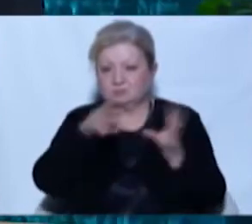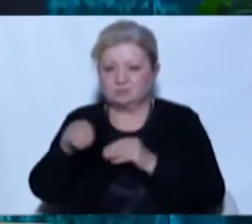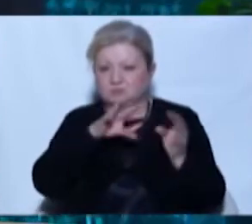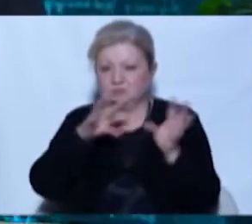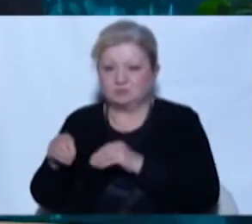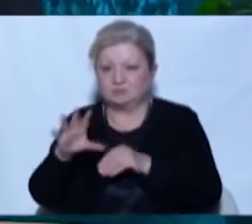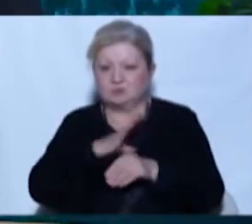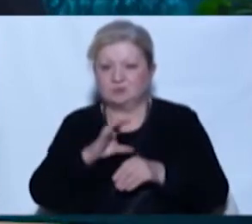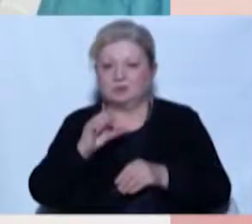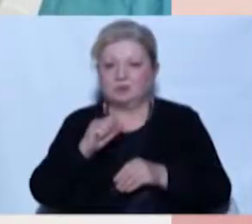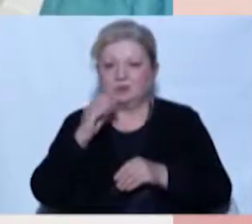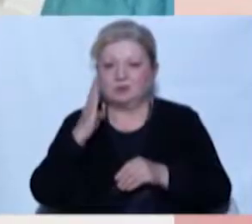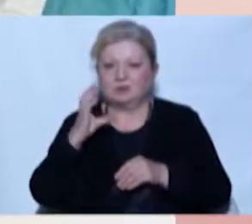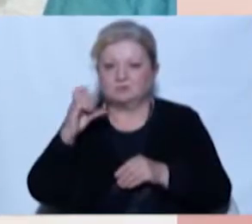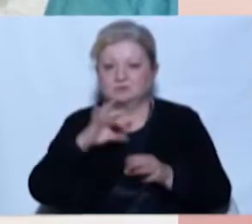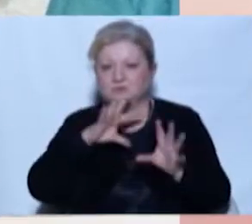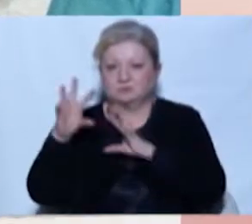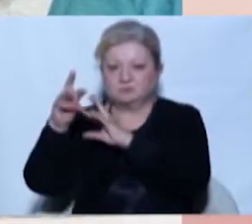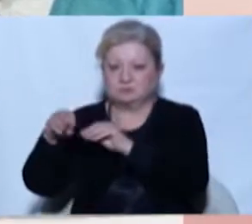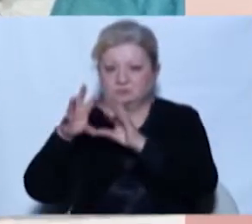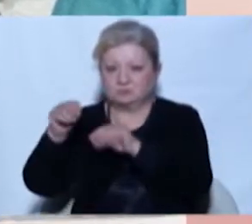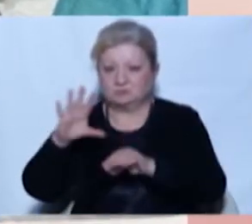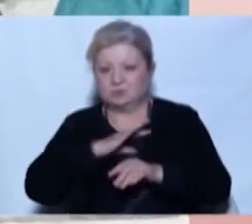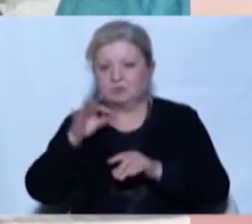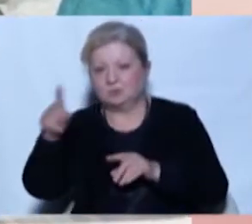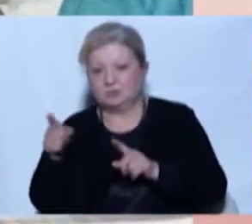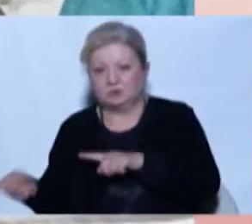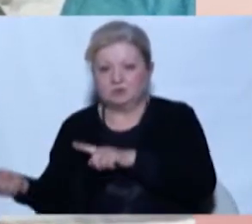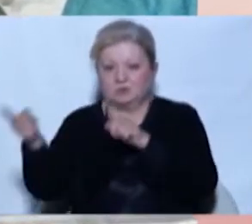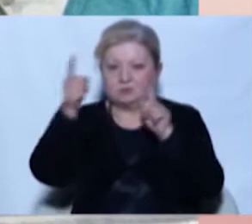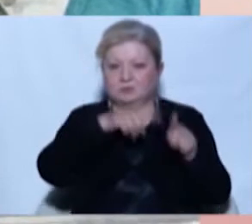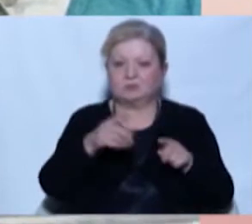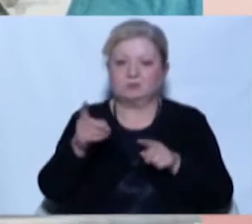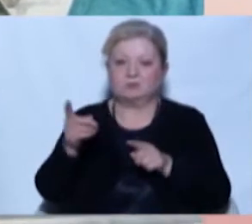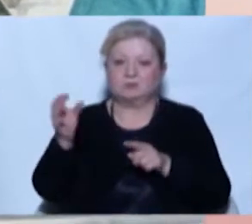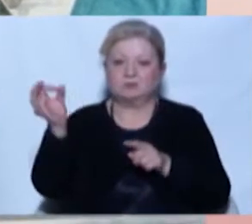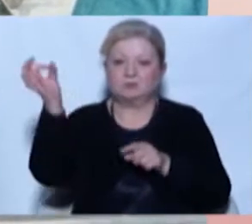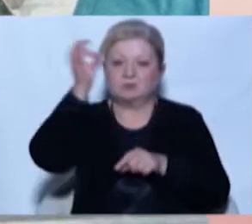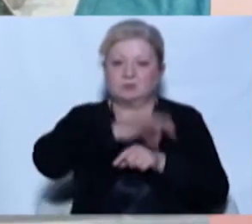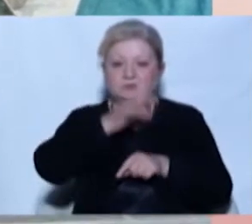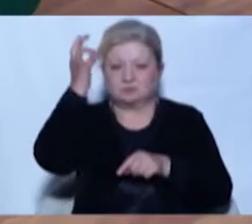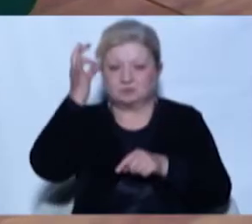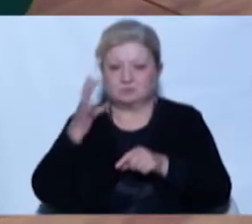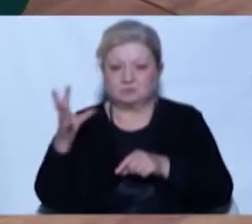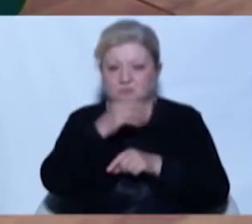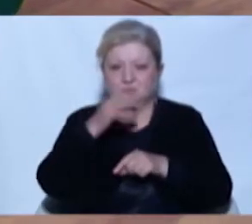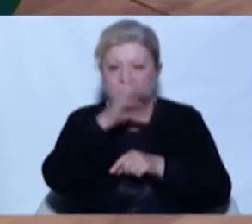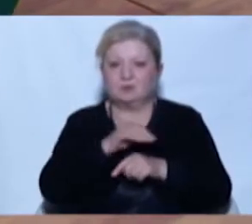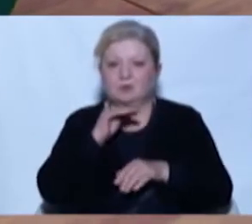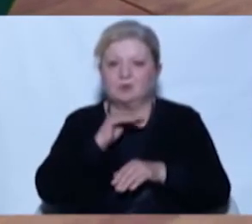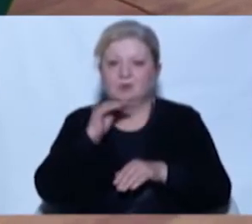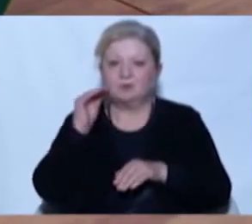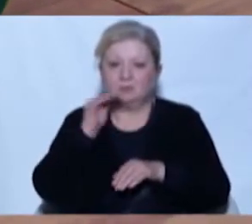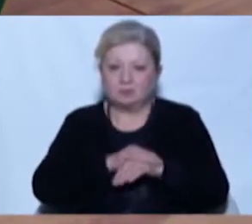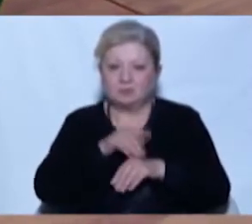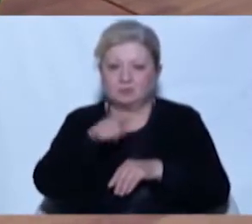ავსტრიის ტერიტორიაზე, საიდანაც უკვე ავსტრიიდან ისინი გადადიოდნენ დასავლეთ გერმანიაში. Ფაქტიურად, უნგრეთმა გარდა იმისა,